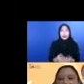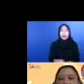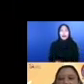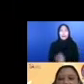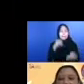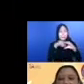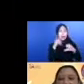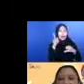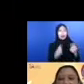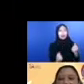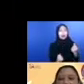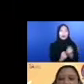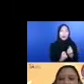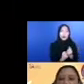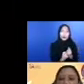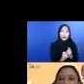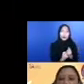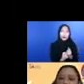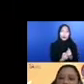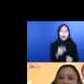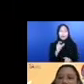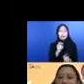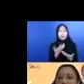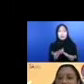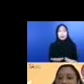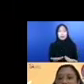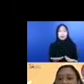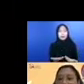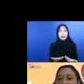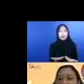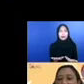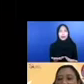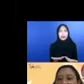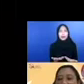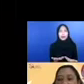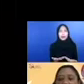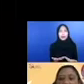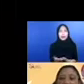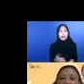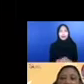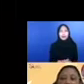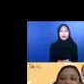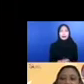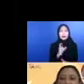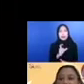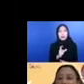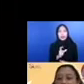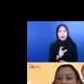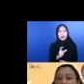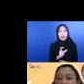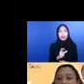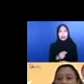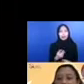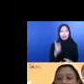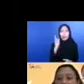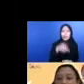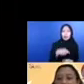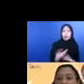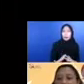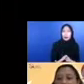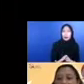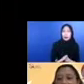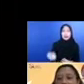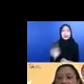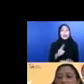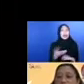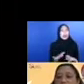dia melengkapi informasi mengenai do's and don'ts dan daftar biaya layanan di agen. Kalau misalnya